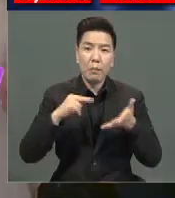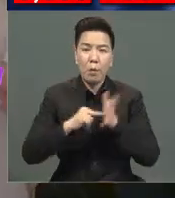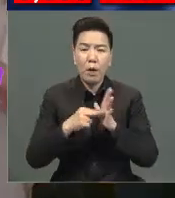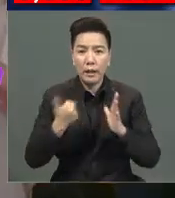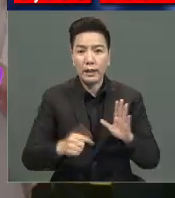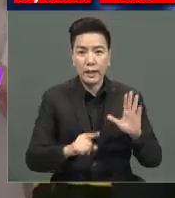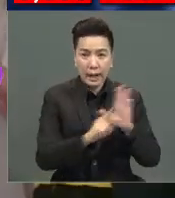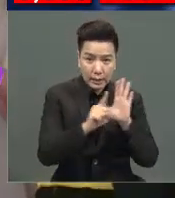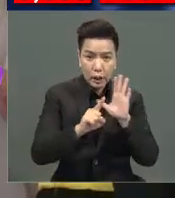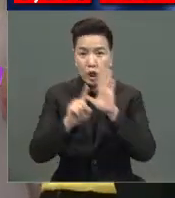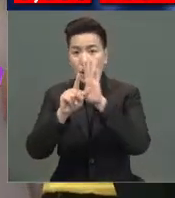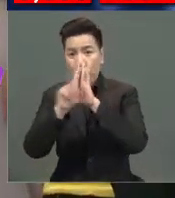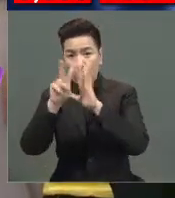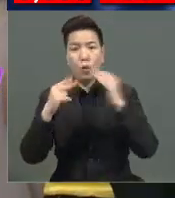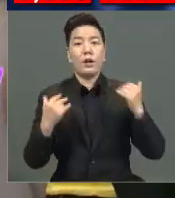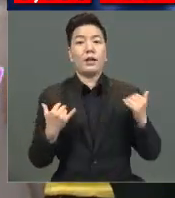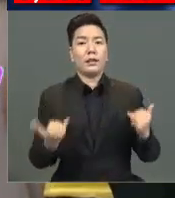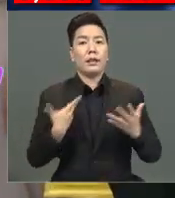มีคนแอบประยุทธ์จันทร์โอชานายกรัฐมนตรีรับมอบเวชภัณฑ์และอุปกรณ์ทางการแพทย์จากนายหยังซินอุปทูตรักษาราชการแทนเอกอัครราชทูตจีนประจำประเทศไทยในฐานะตัวแทนรัฐบาลจีนเพื่อช่วยเหลือด้านเวชภัณฑ์ให้กับรัฐบาลไทยซึ่งถือเป็นครั้งที่2